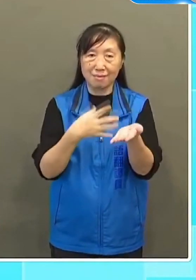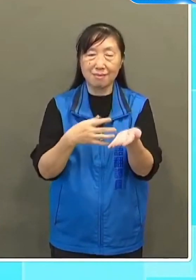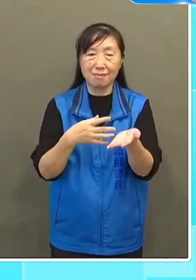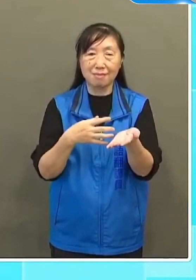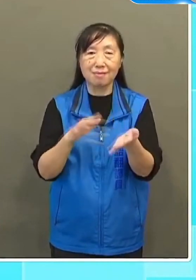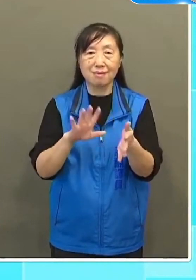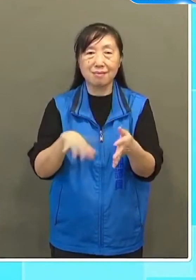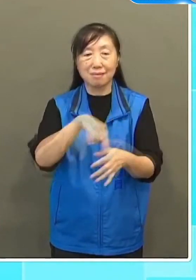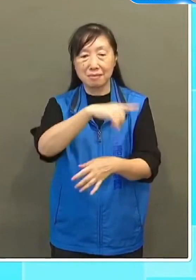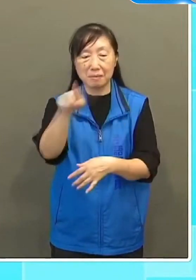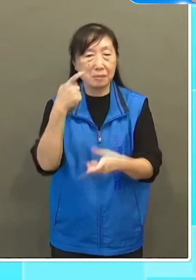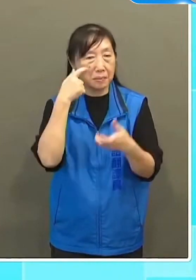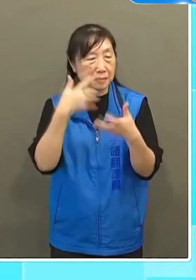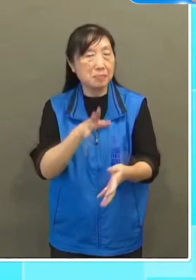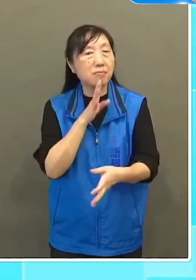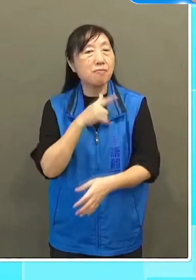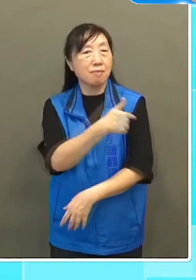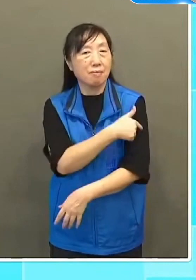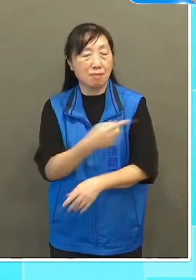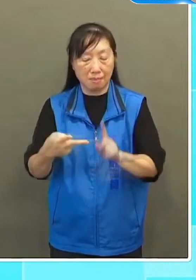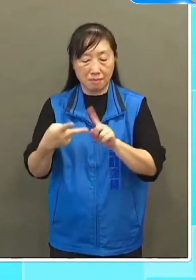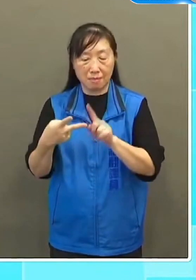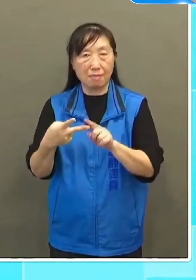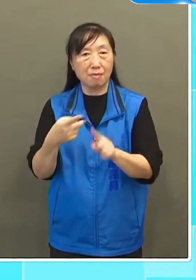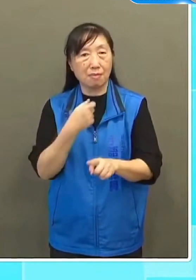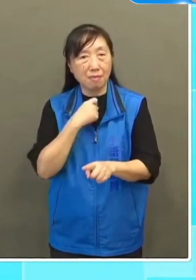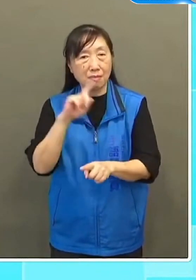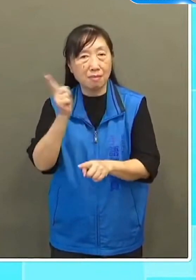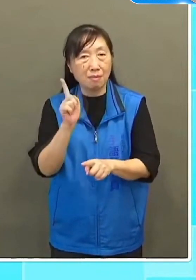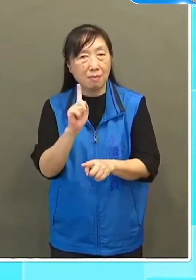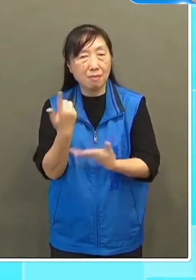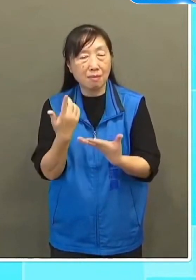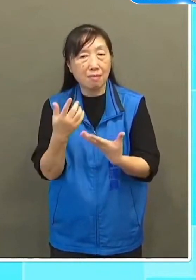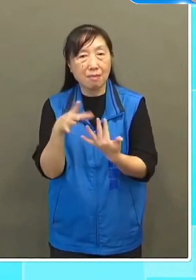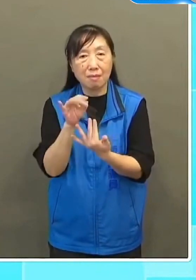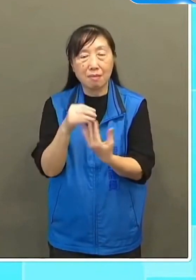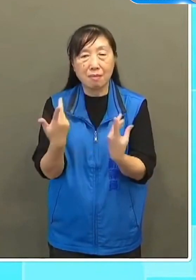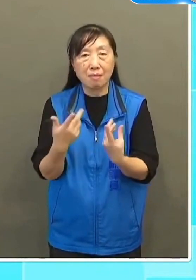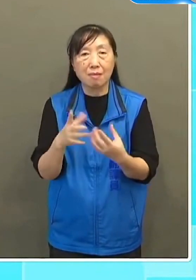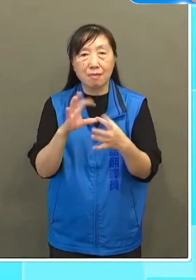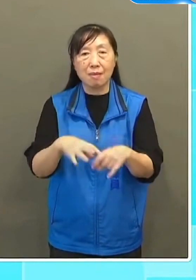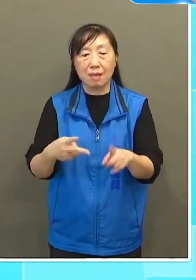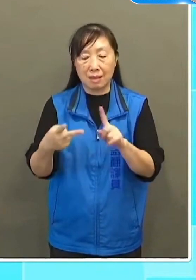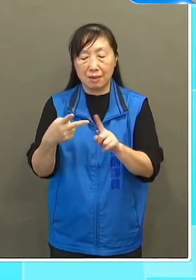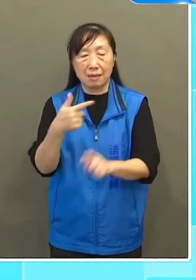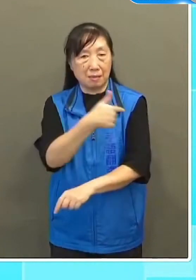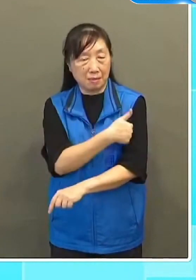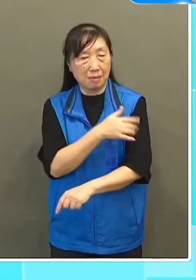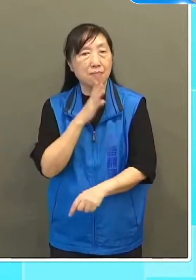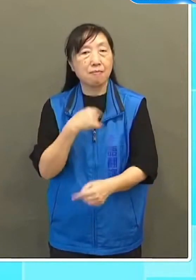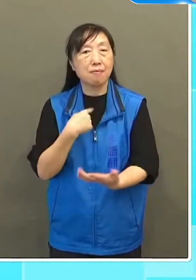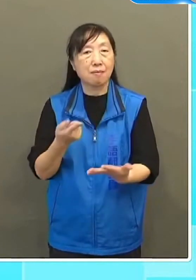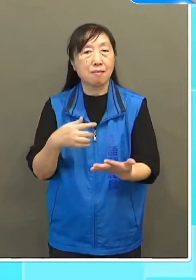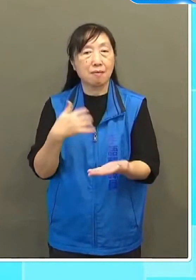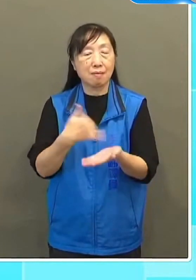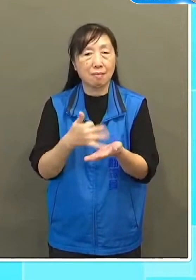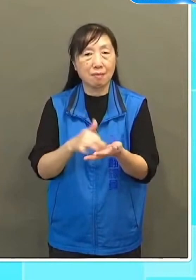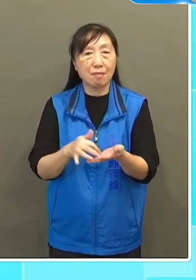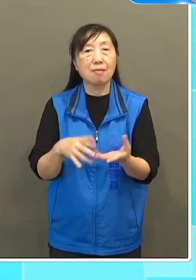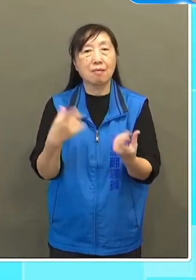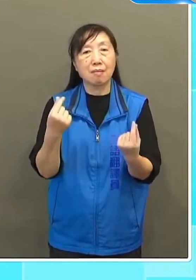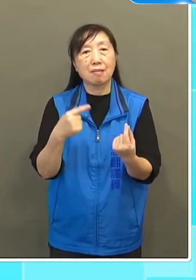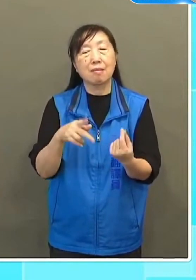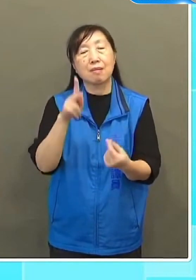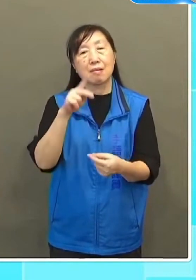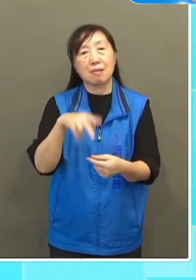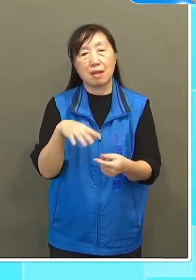人最关心的就是第二剂该如何施打。因为第二剂的施打除了要有逻辑施打以外，其实它是要科学的，